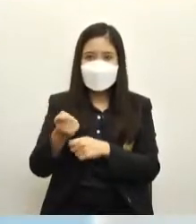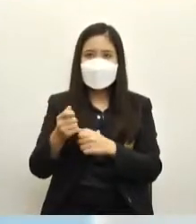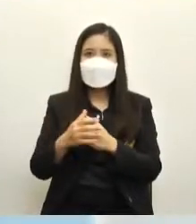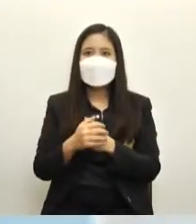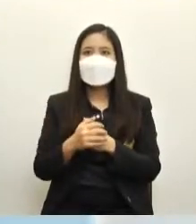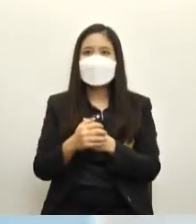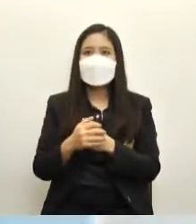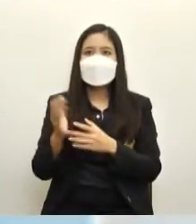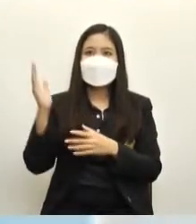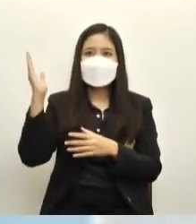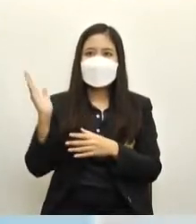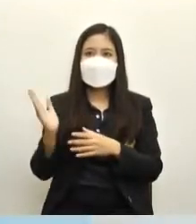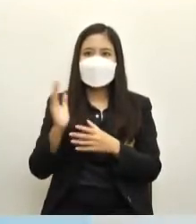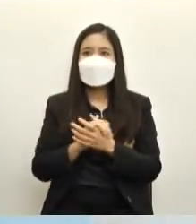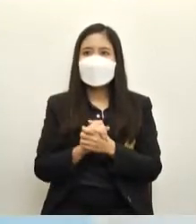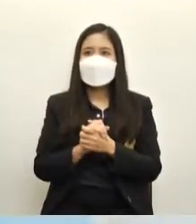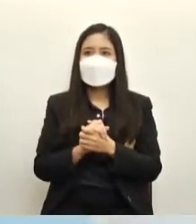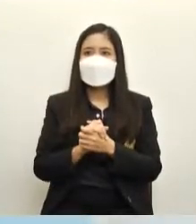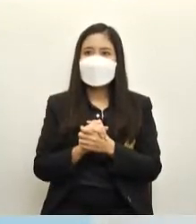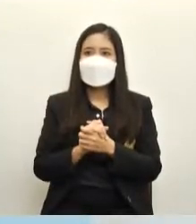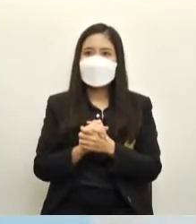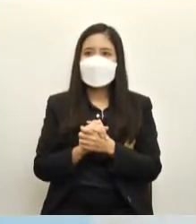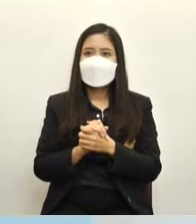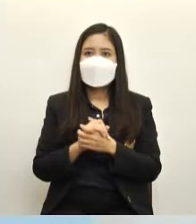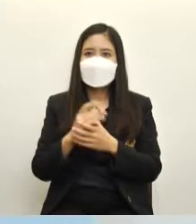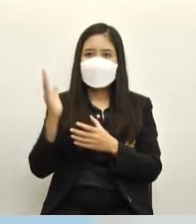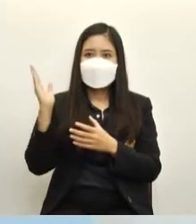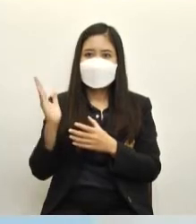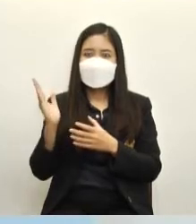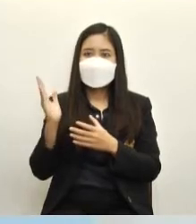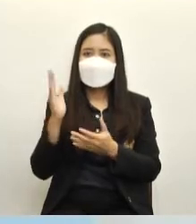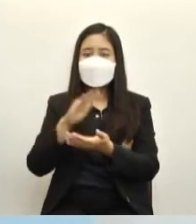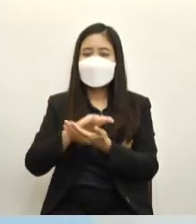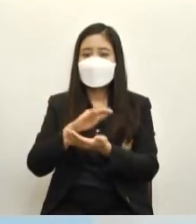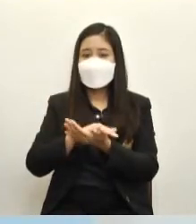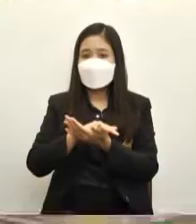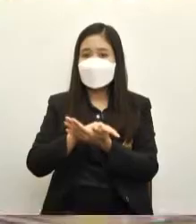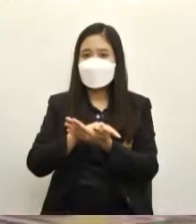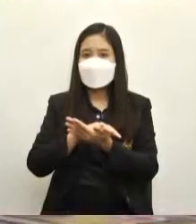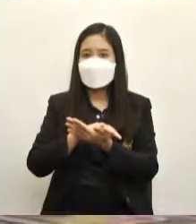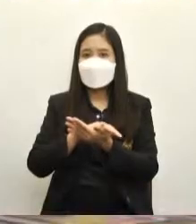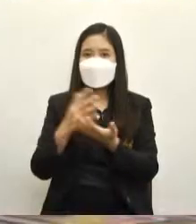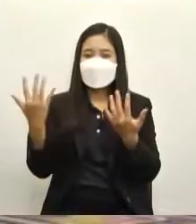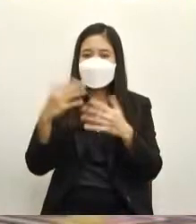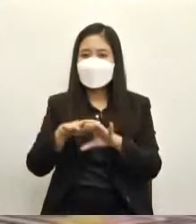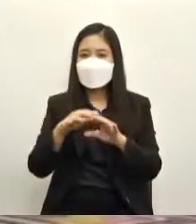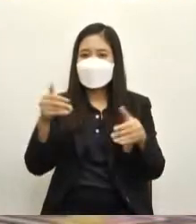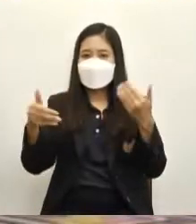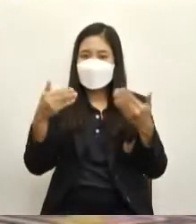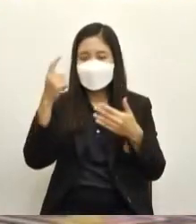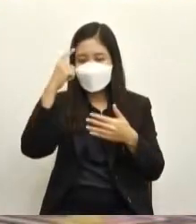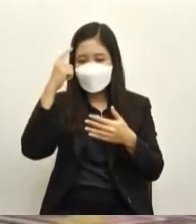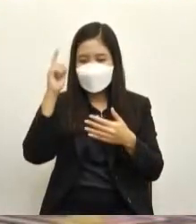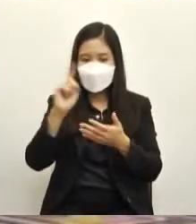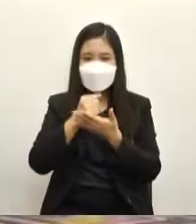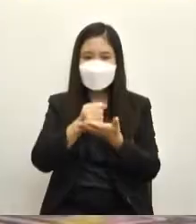งณัชชากรมากมาจากโรงเรียนวัดเกาะแก้วเวฬุวันหนูชอบฐานช่วยเหลือผู้ประส